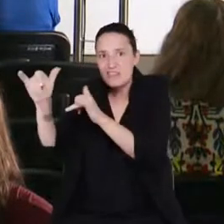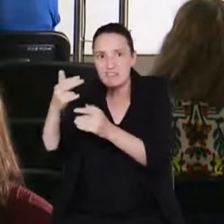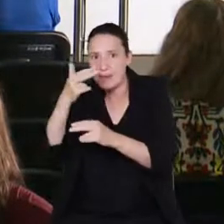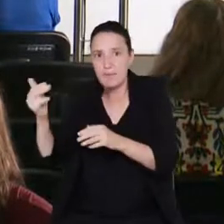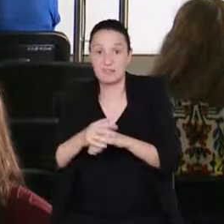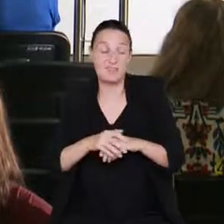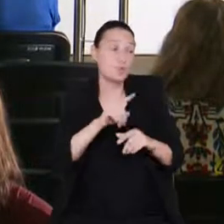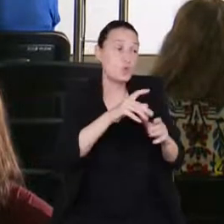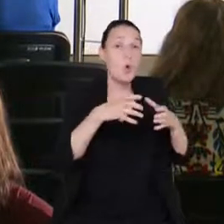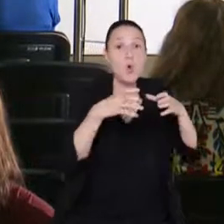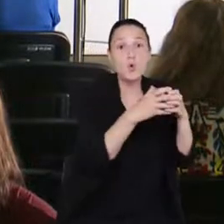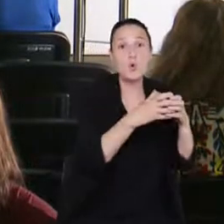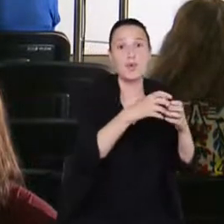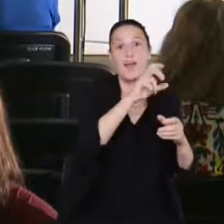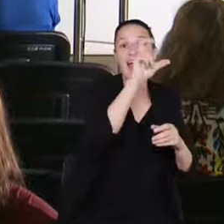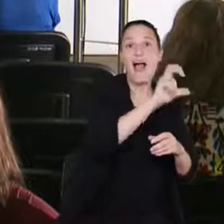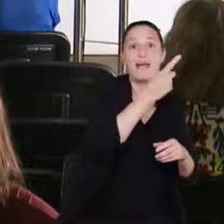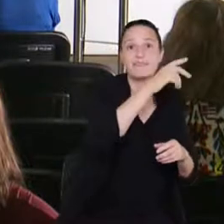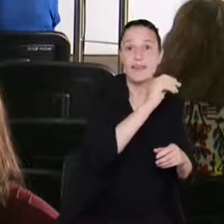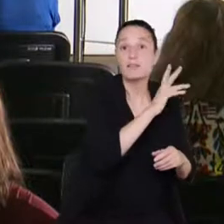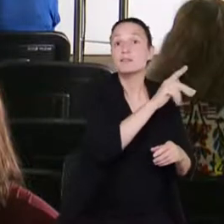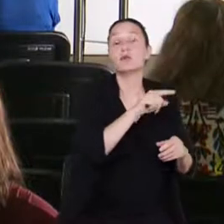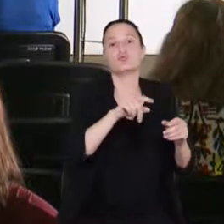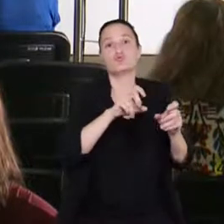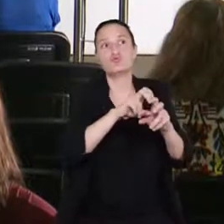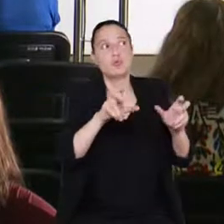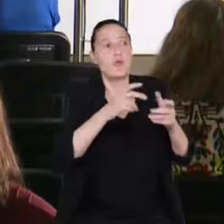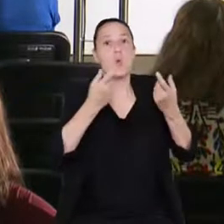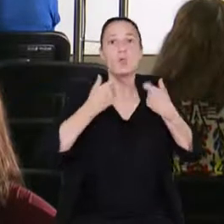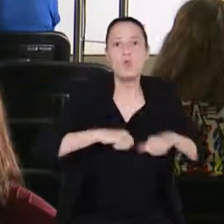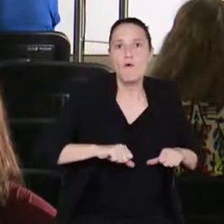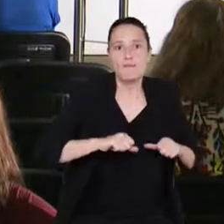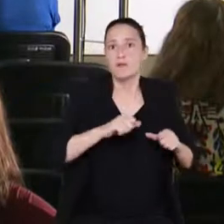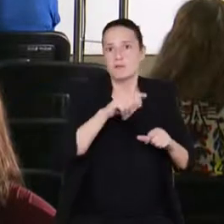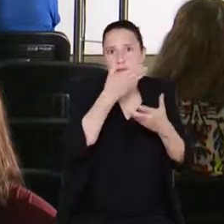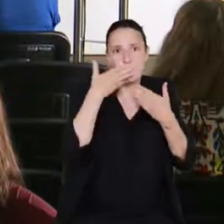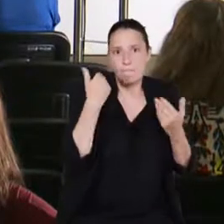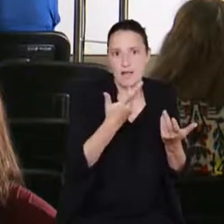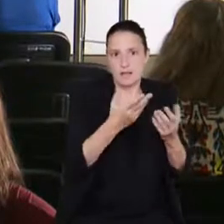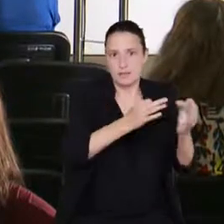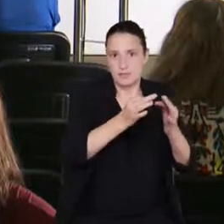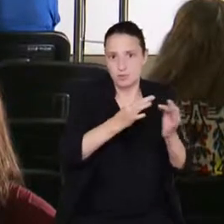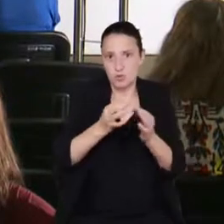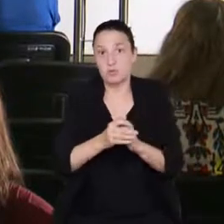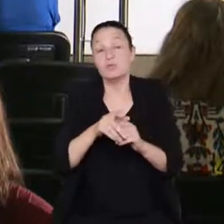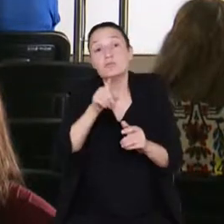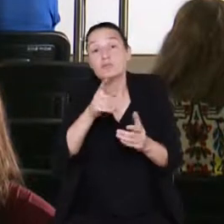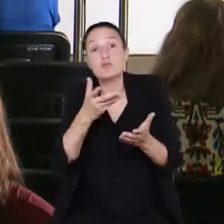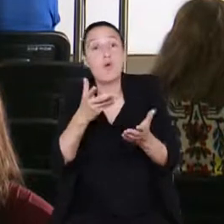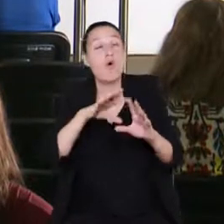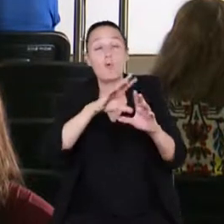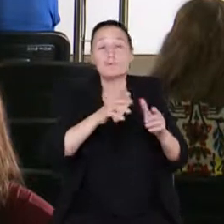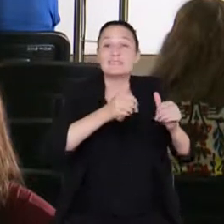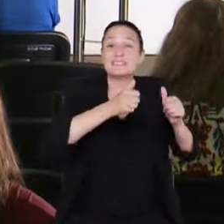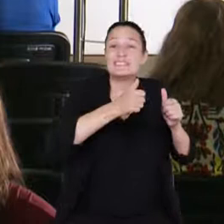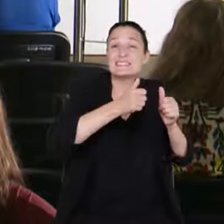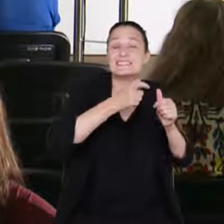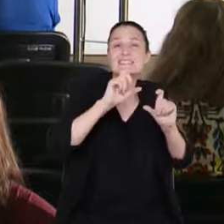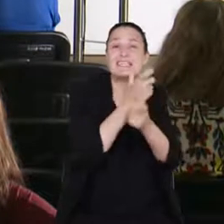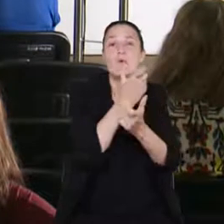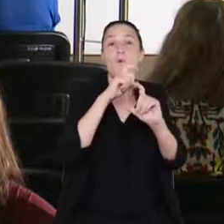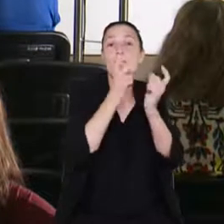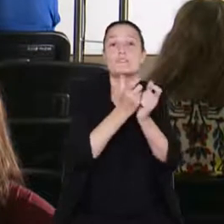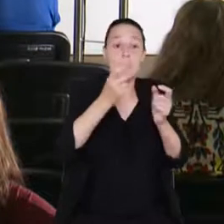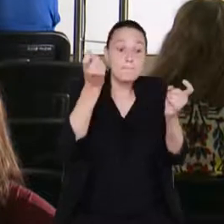o ruchu ludowym czy chadeckim, jak również świadomość licznych dylematów i trudności wiążących się z utworzeniem i ustabilizowaniem istnienia